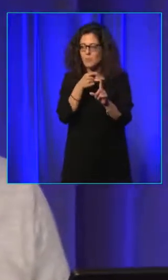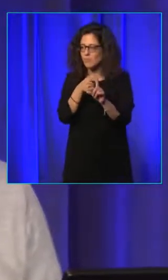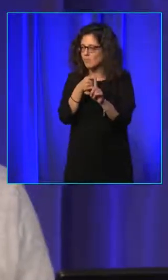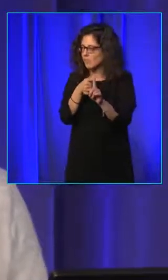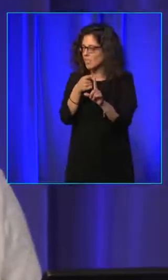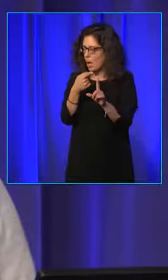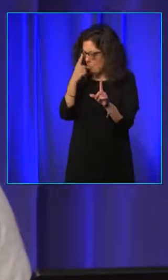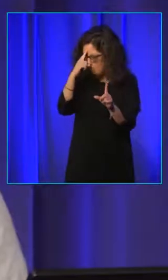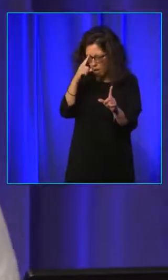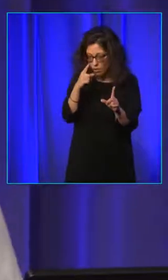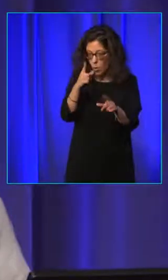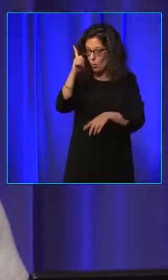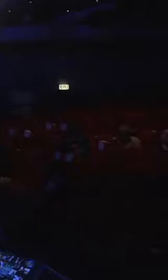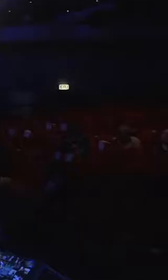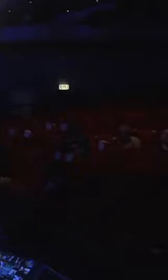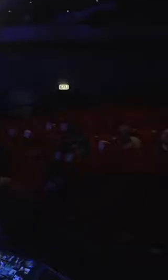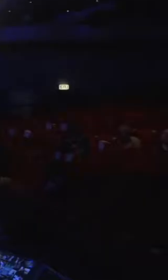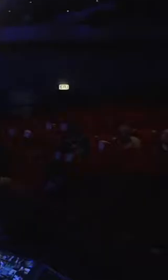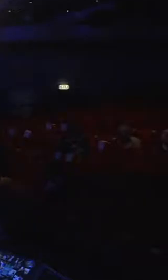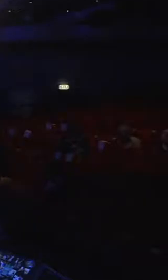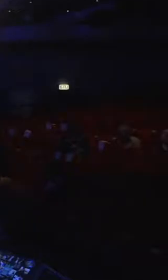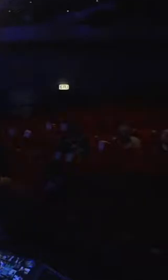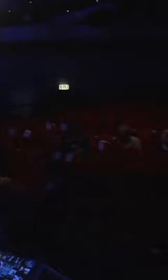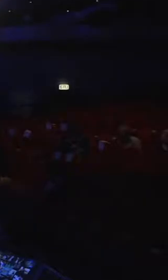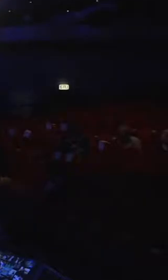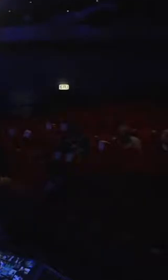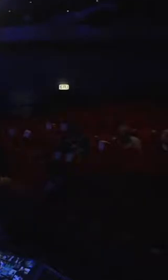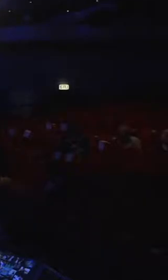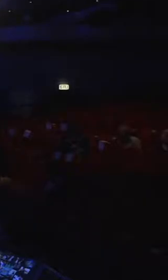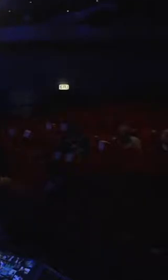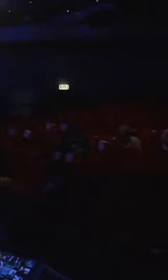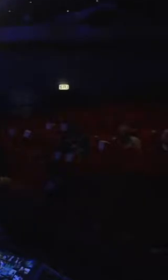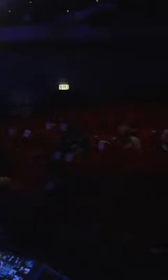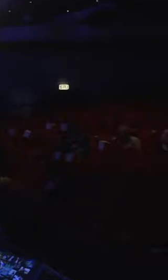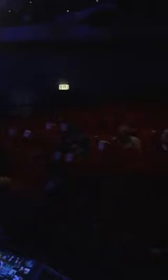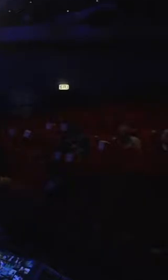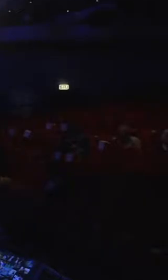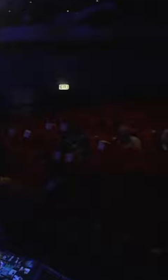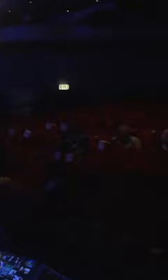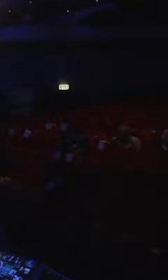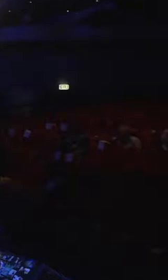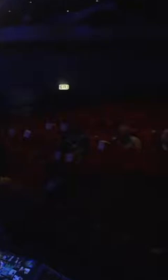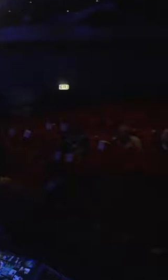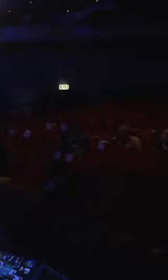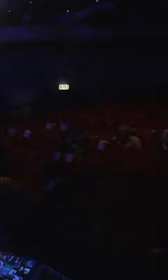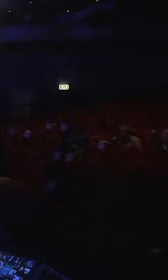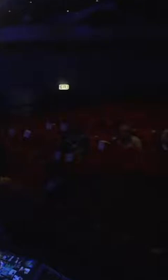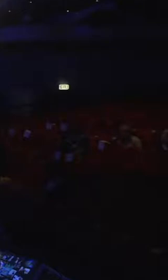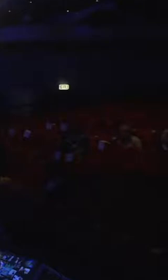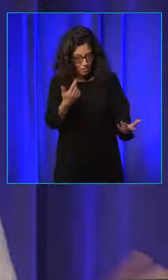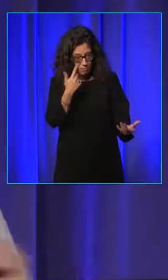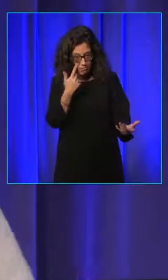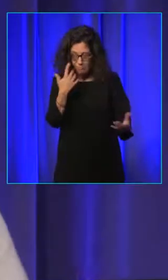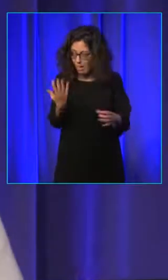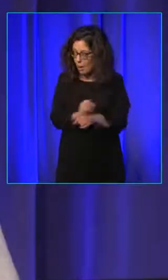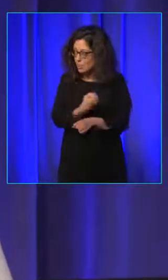jamais, je ne sais pas. Donc, je lui fais faire et je lui dis, ben, tu vois, tu imagines, tu y arrives, tu